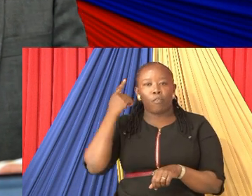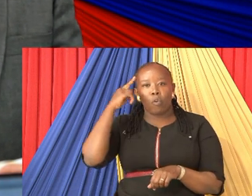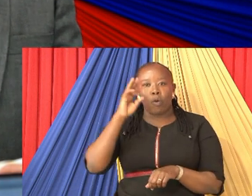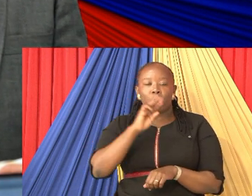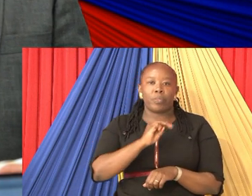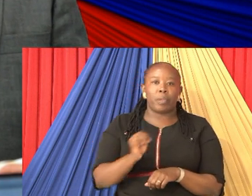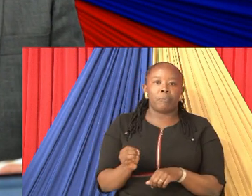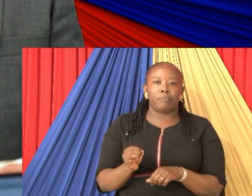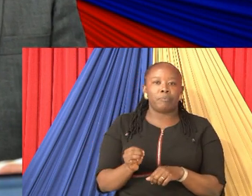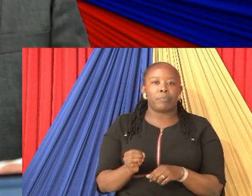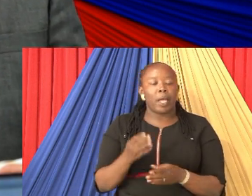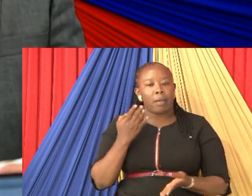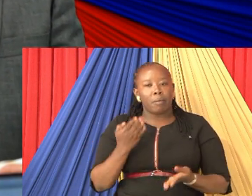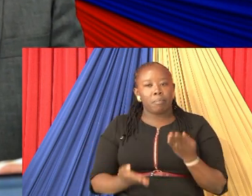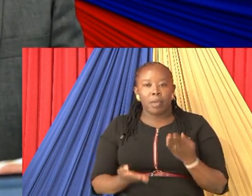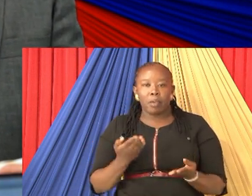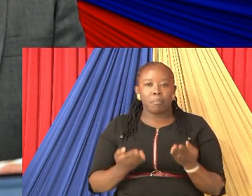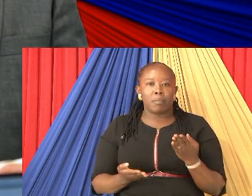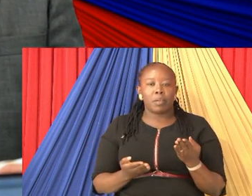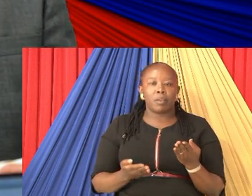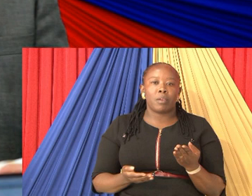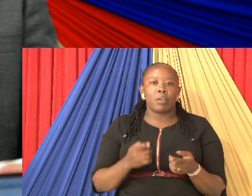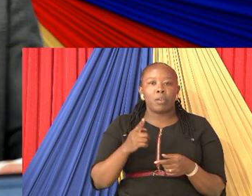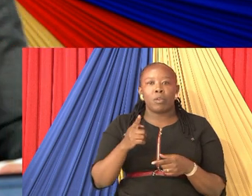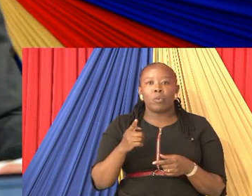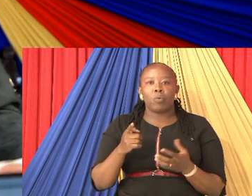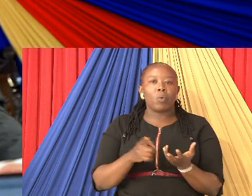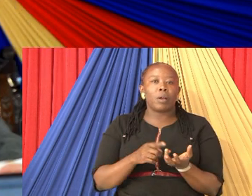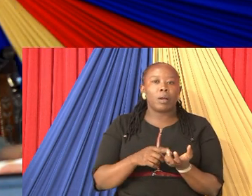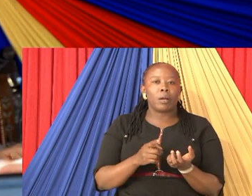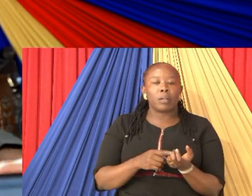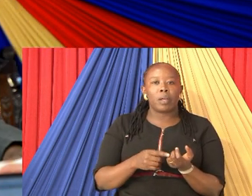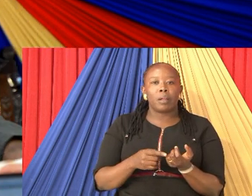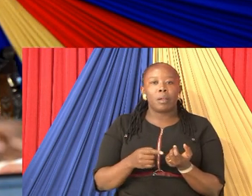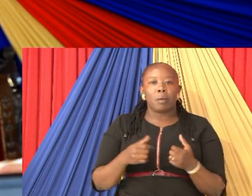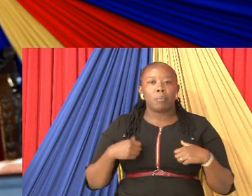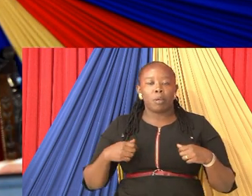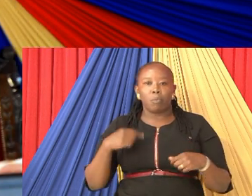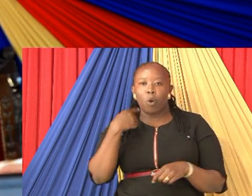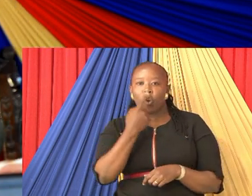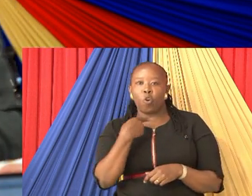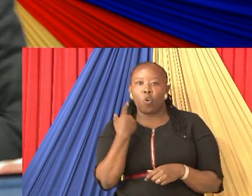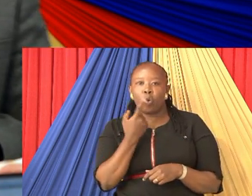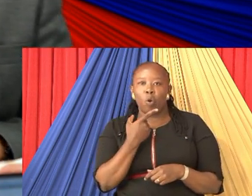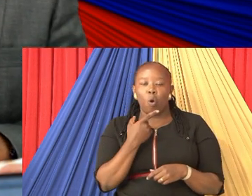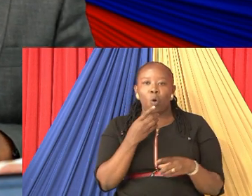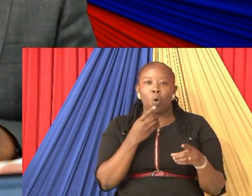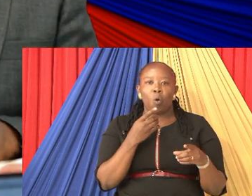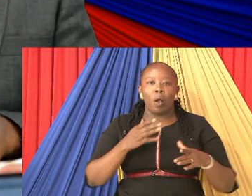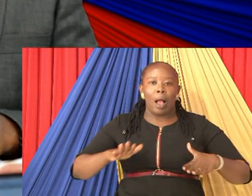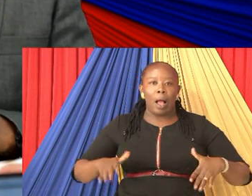Sijui kama wewe unahesabiwa kati ya wale watu ambao ni watu ambao wanafurahia yale mambo